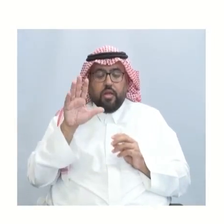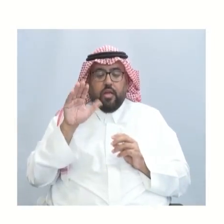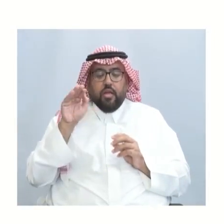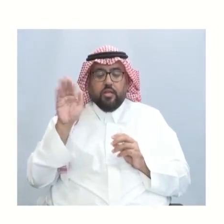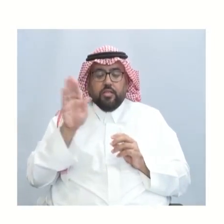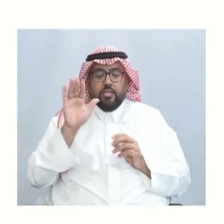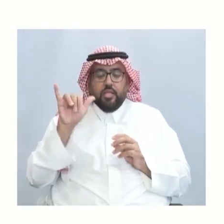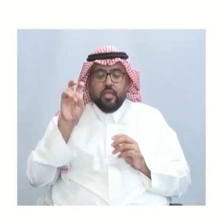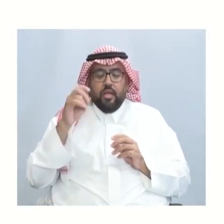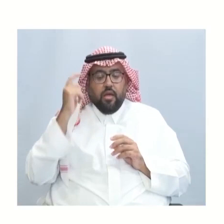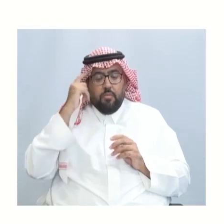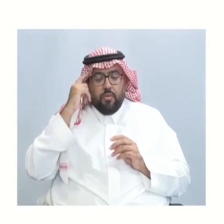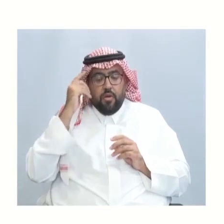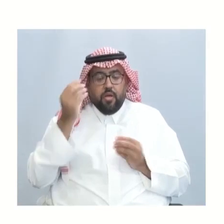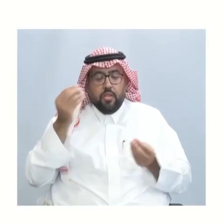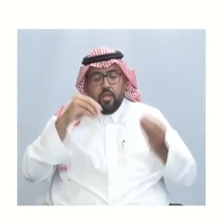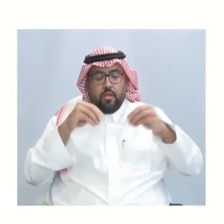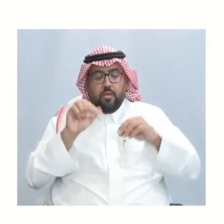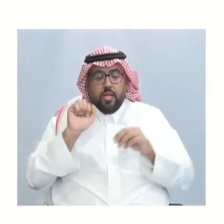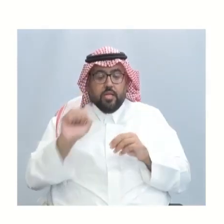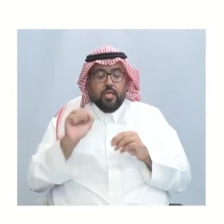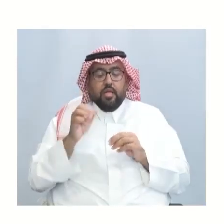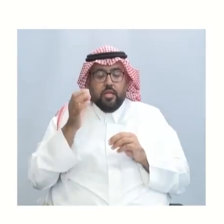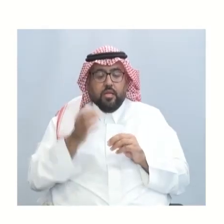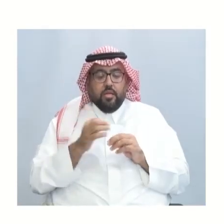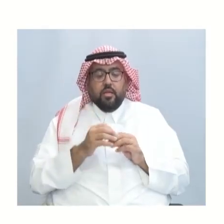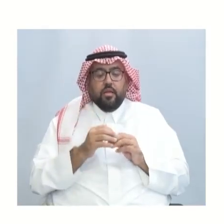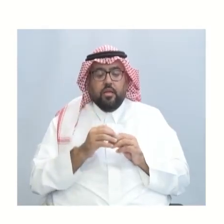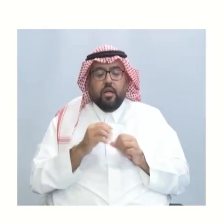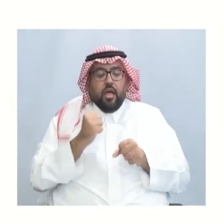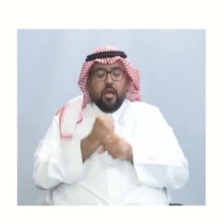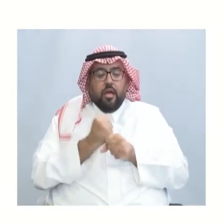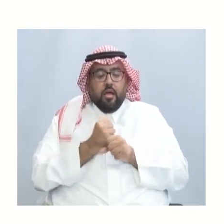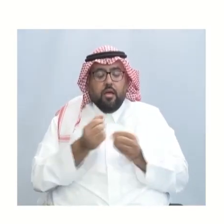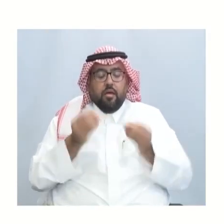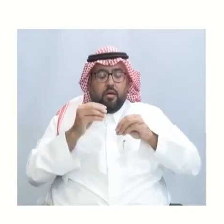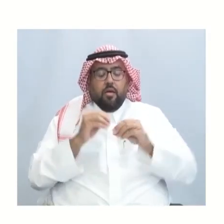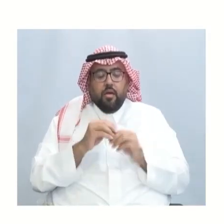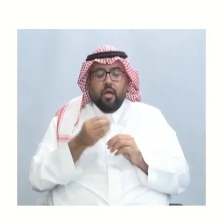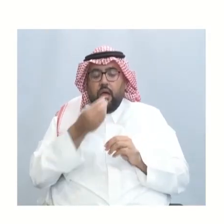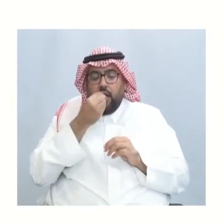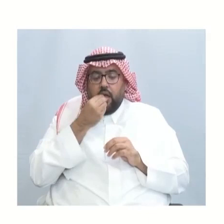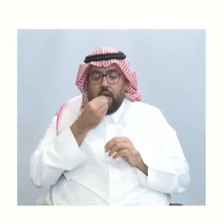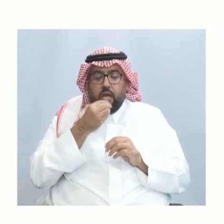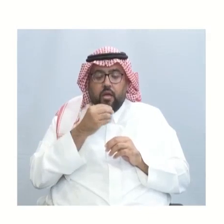الطيور نلاحظ المخ مركز التكامل الاساسي في الدماغ ويتحكم في عمليات كثيره في الطيور في الاكل والتغريد والطيران والسلوك